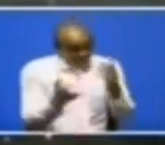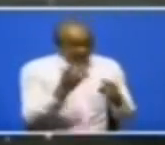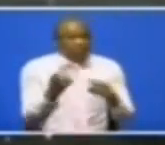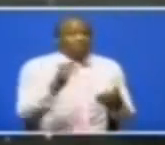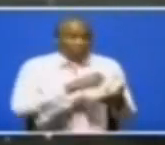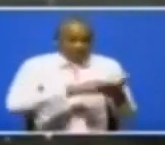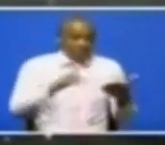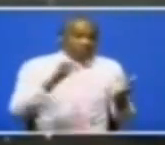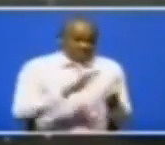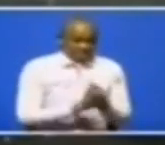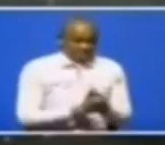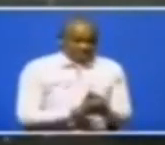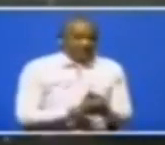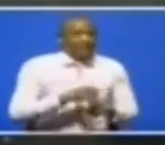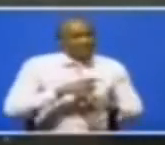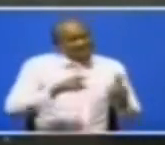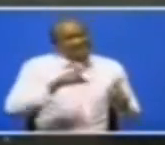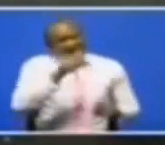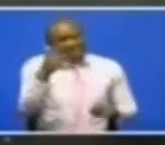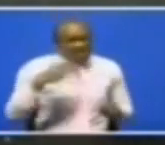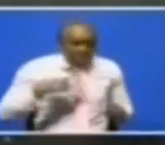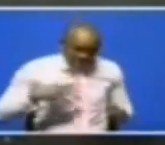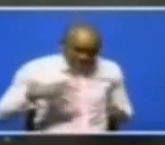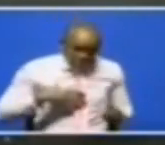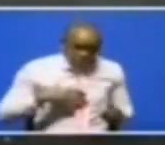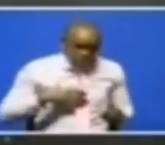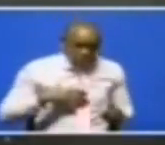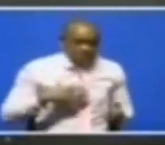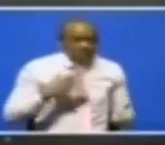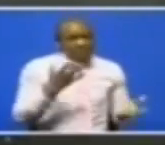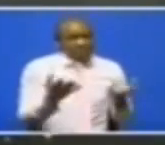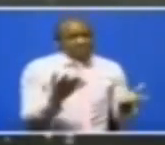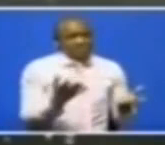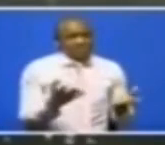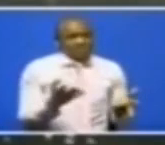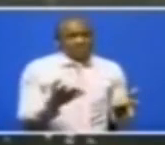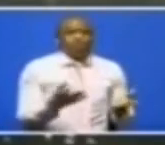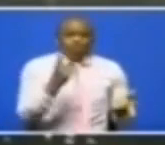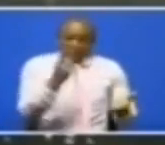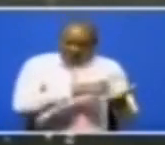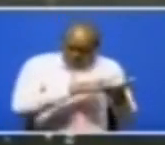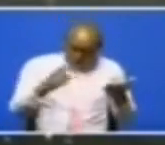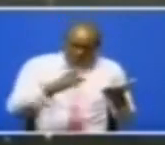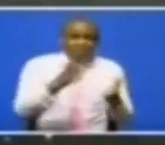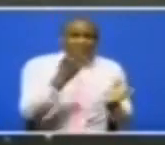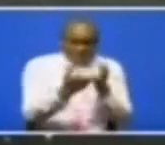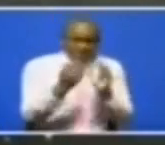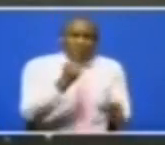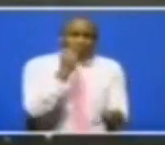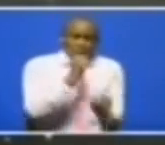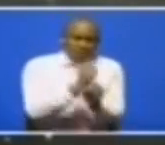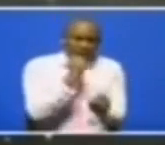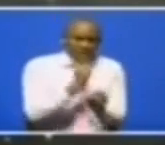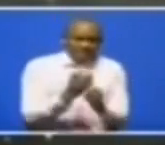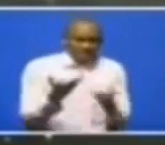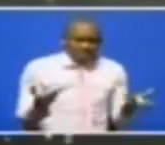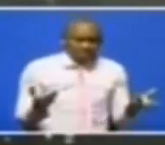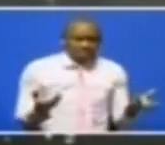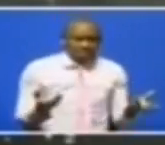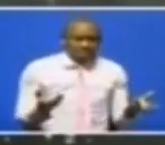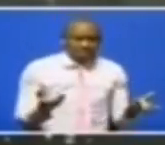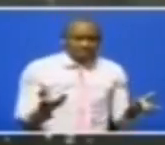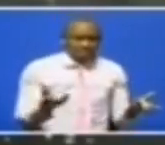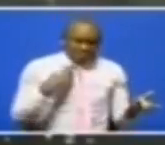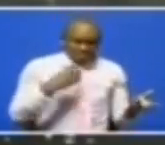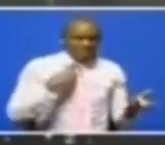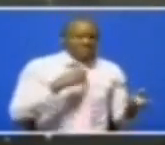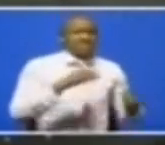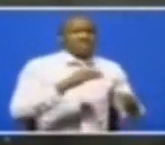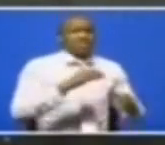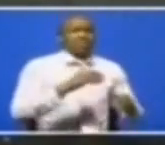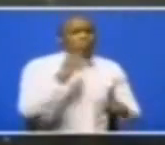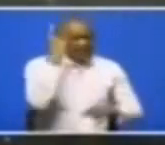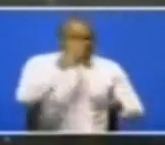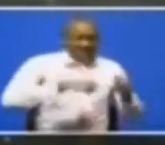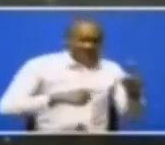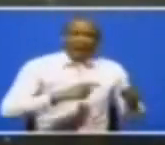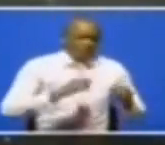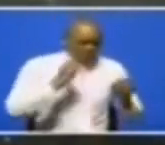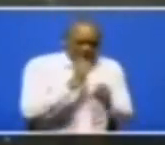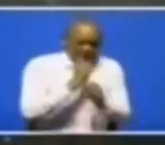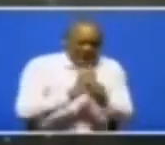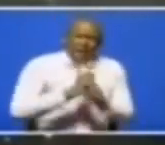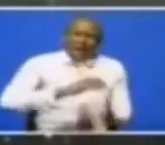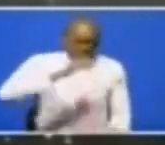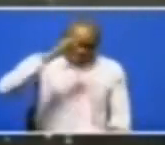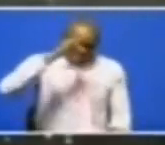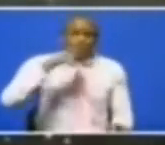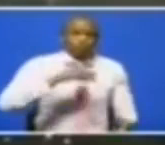kwa wiki moja, na kuna wale ambao ndani ya wiki moja wanaweza wakafanya kazi ambayo inatoshana na mwaka